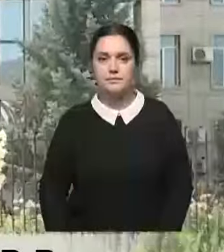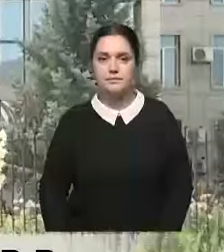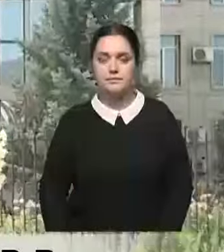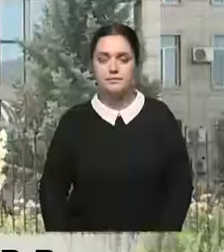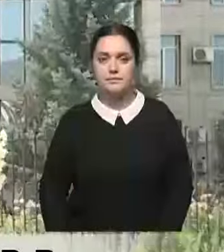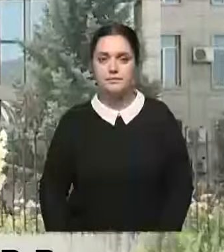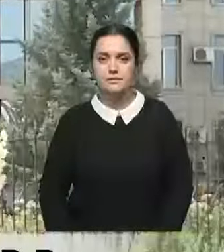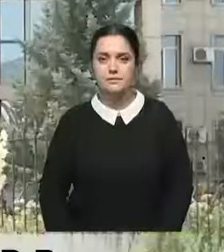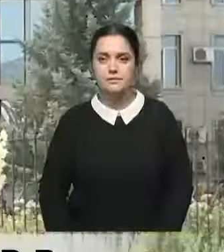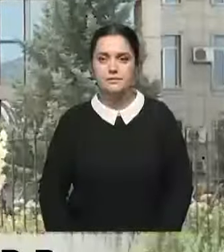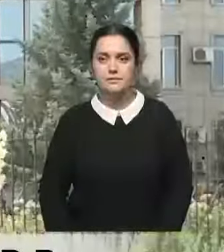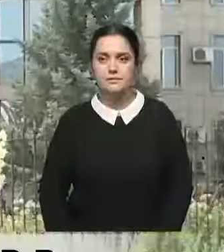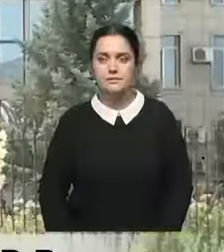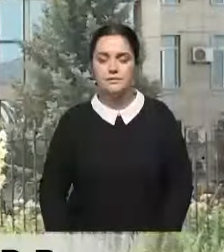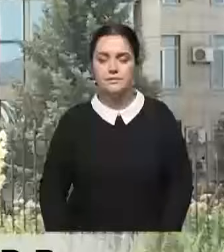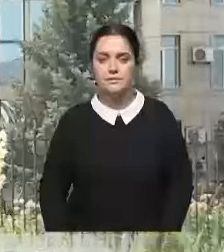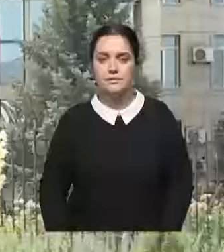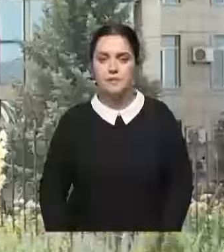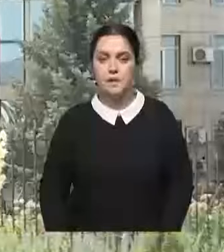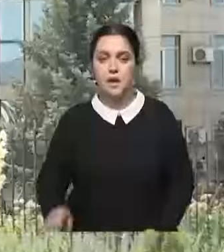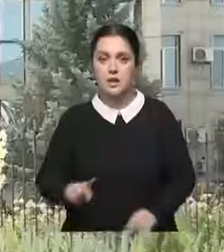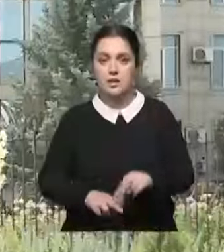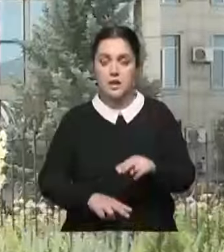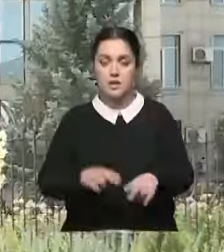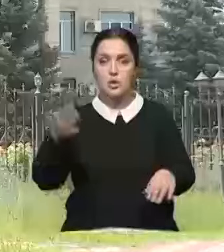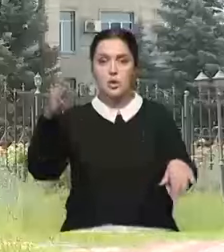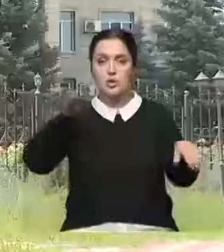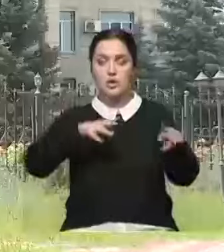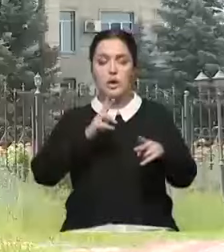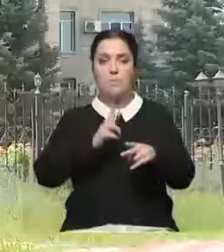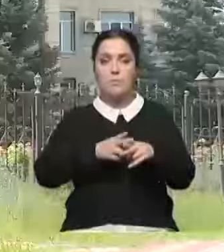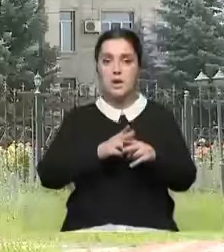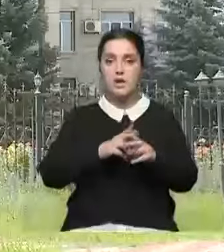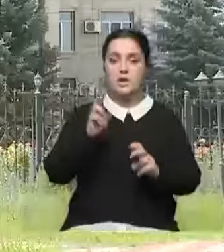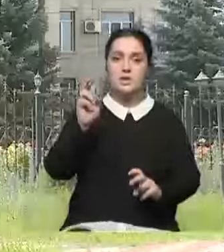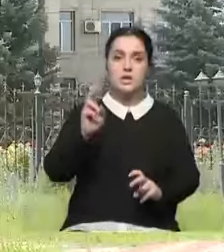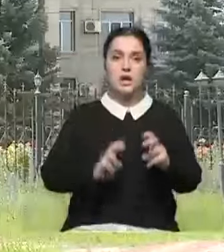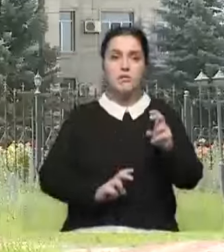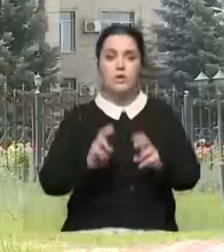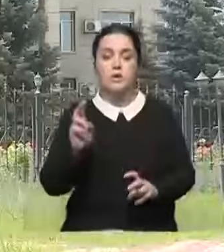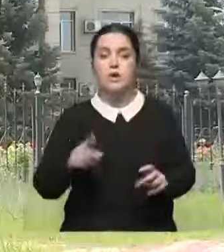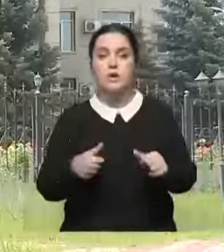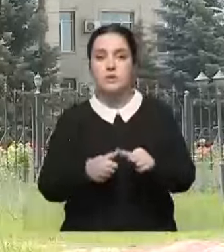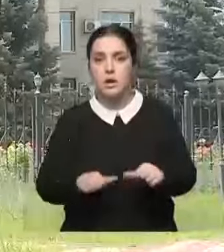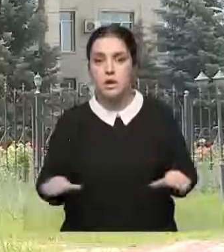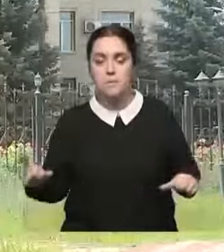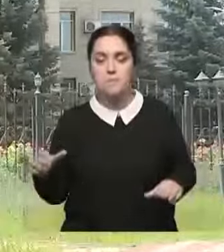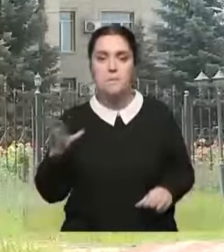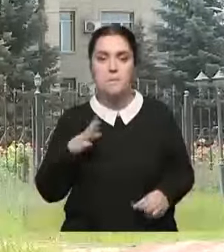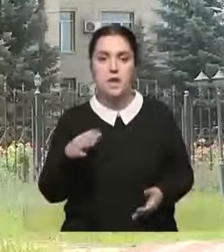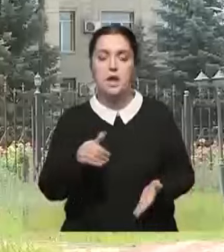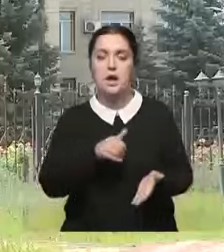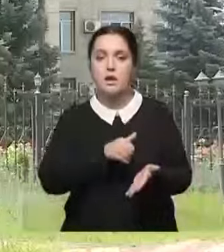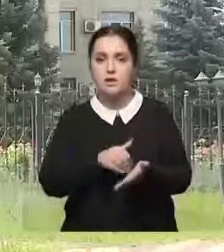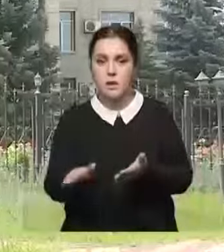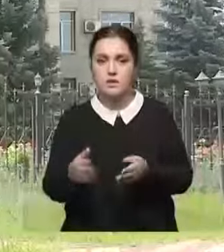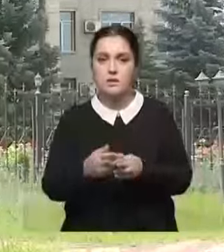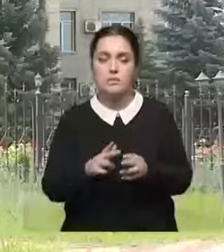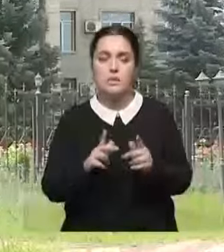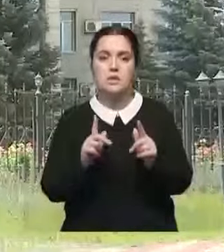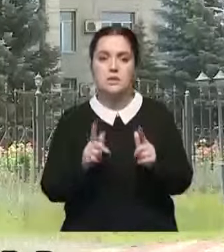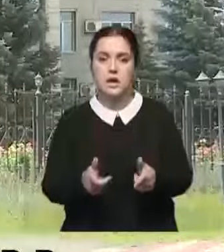В Кирбласском районе по строительству горно-металлургического завода Балхаш-Алакской инспекции было необоснованно отказано согласование